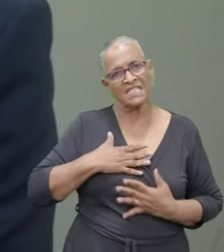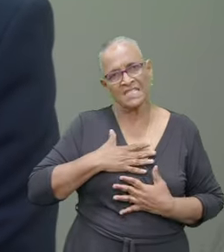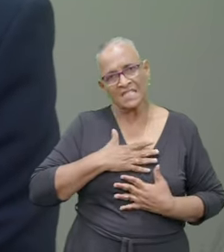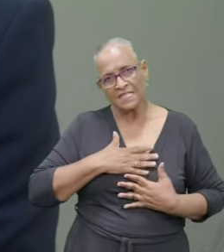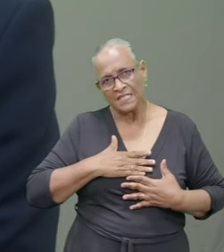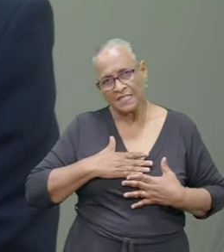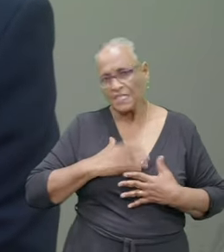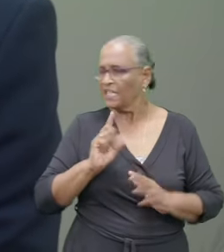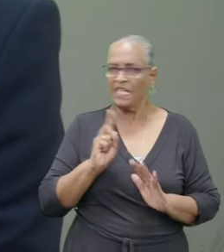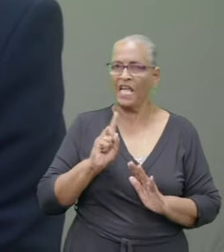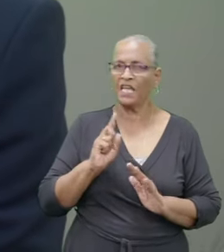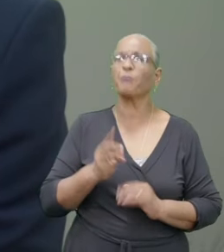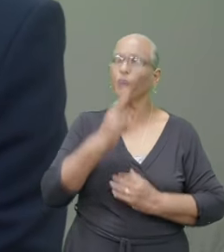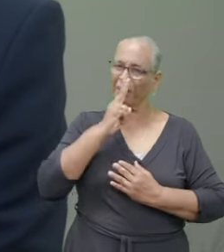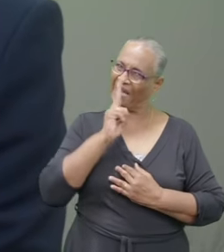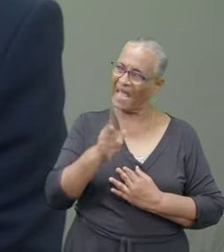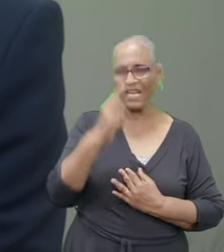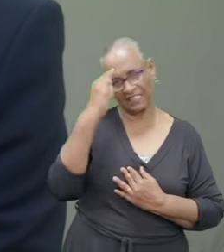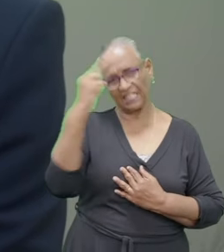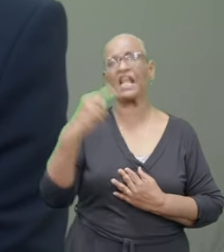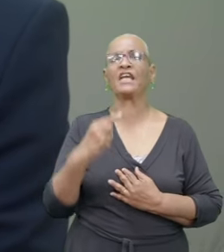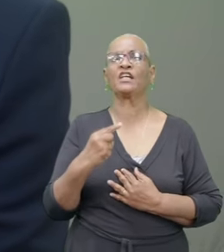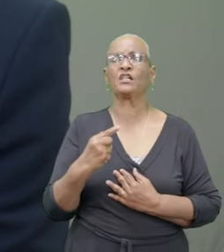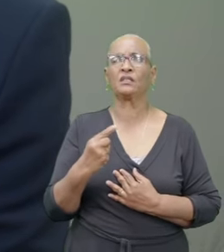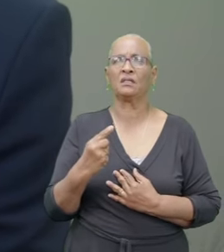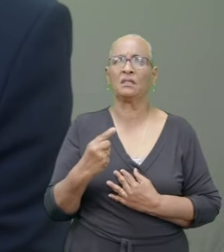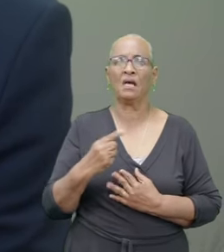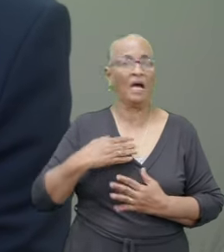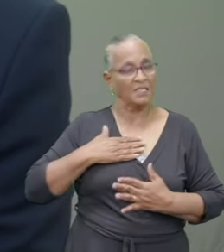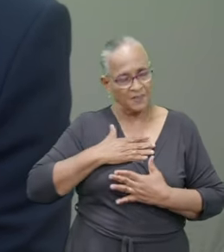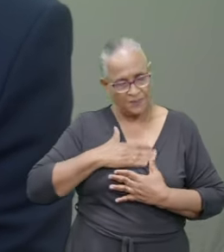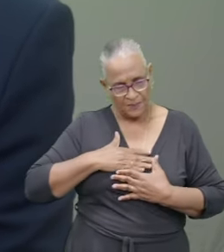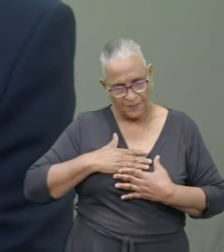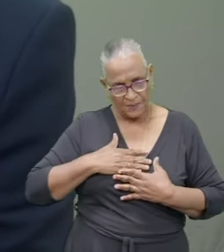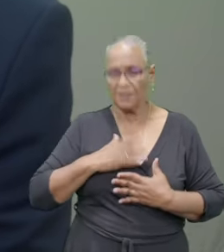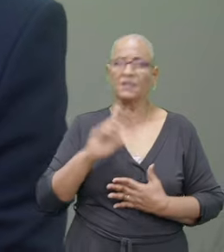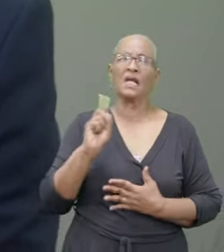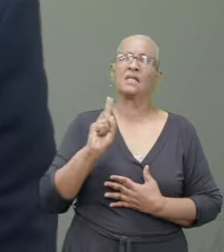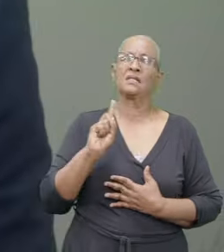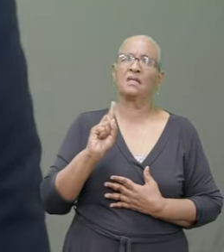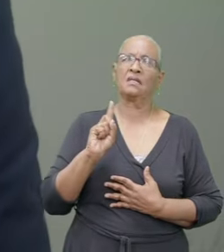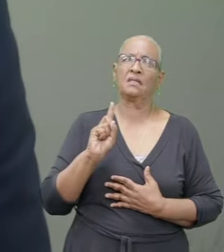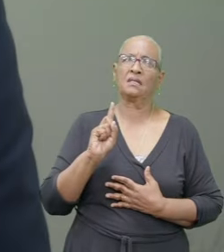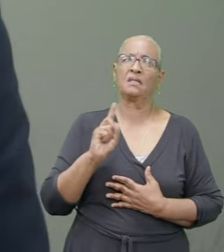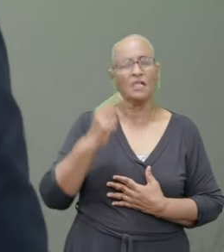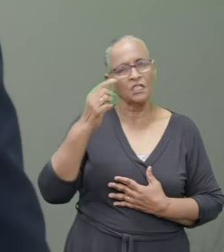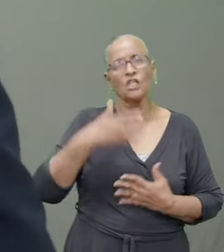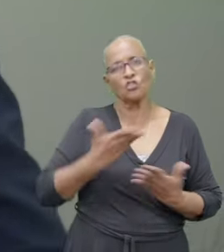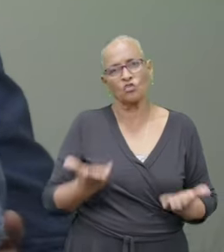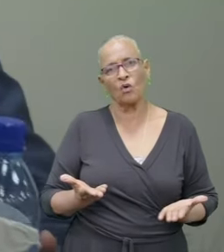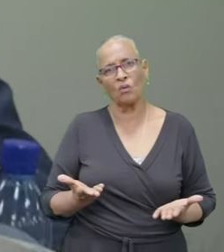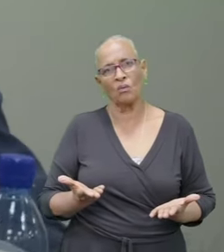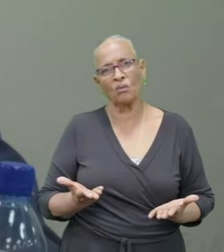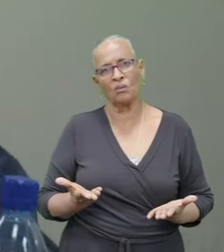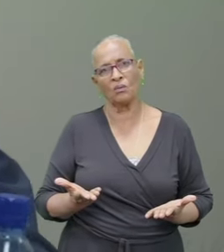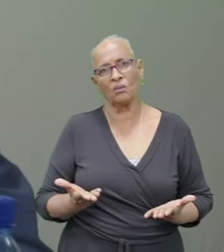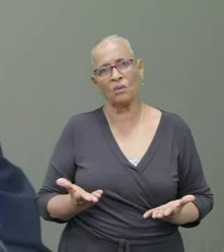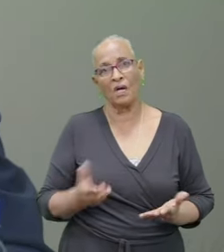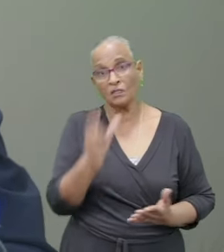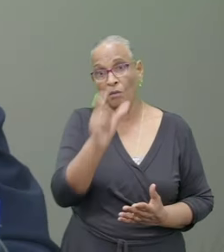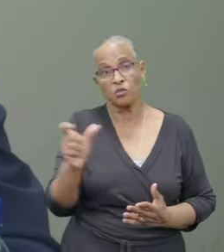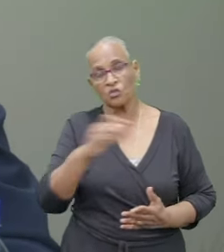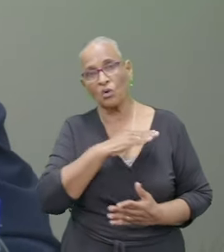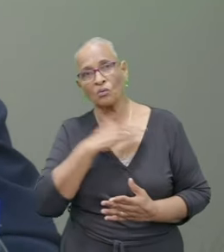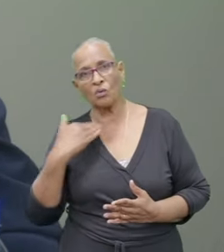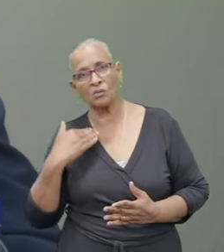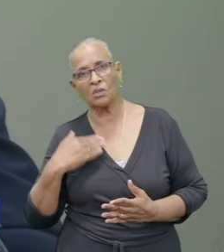te reageren, rationeel te kijken naar zaken. Want als je emotioneel gaat kijken, dan gaat elke persoon die overlijdt in het land, dan zouden